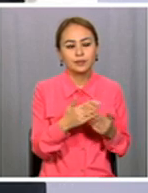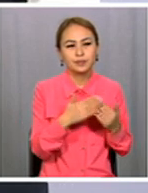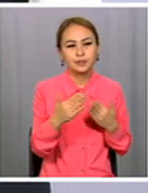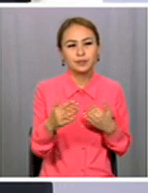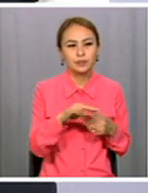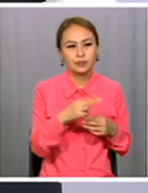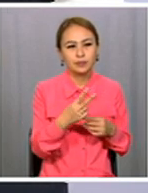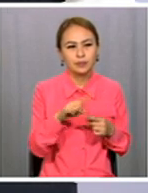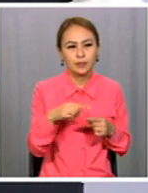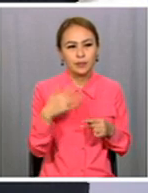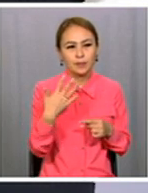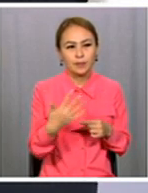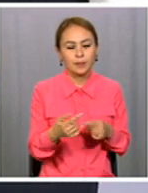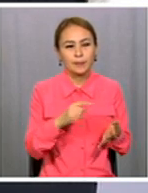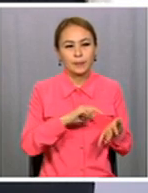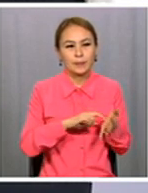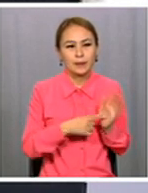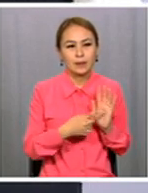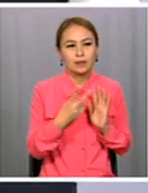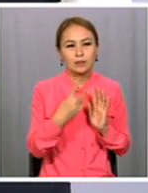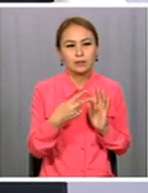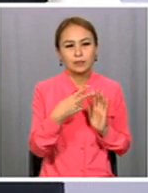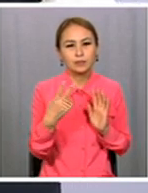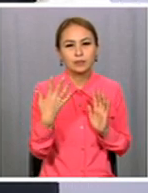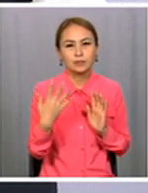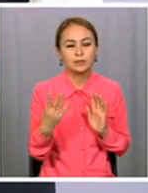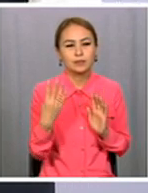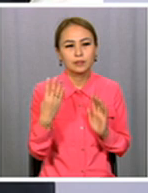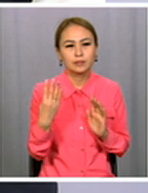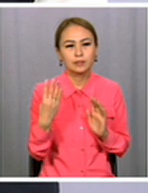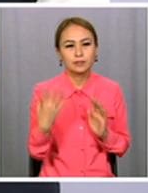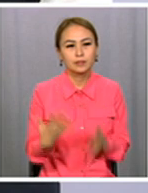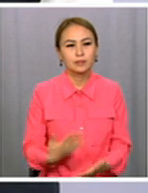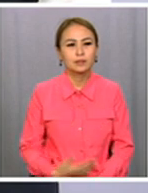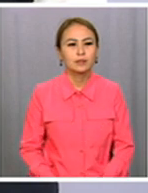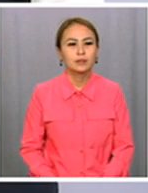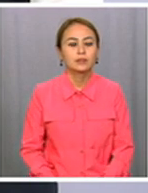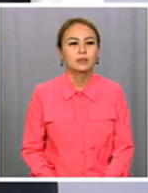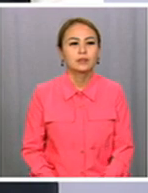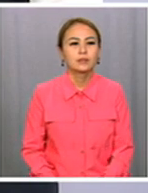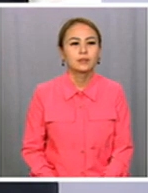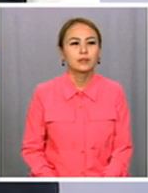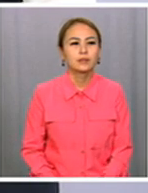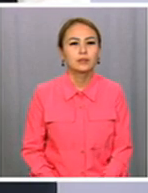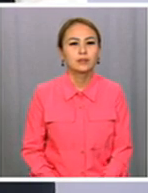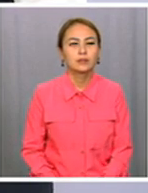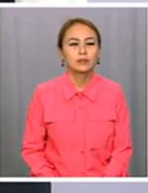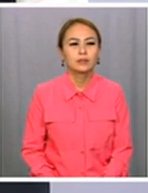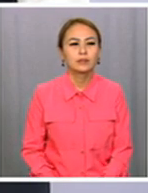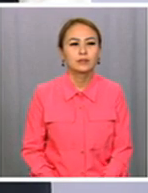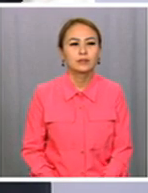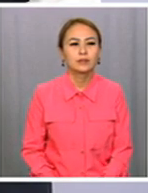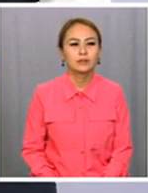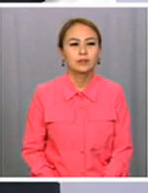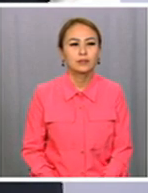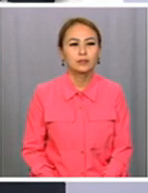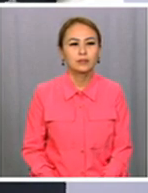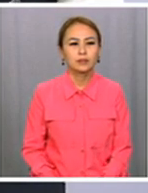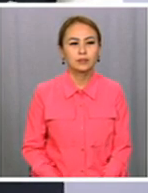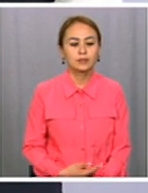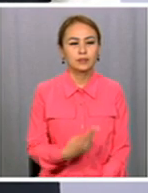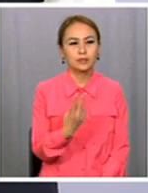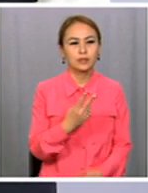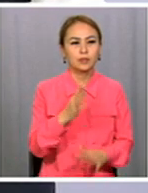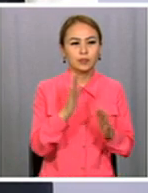қашықтық 22,15 пен 2-нің көбейтіндісінен, яғни 45 километр болады екен. Енді екінші жағдай